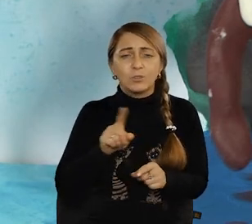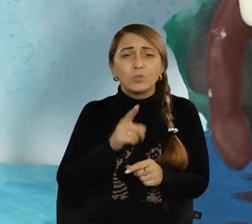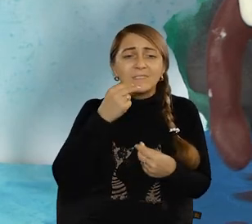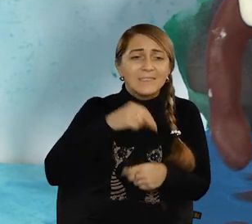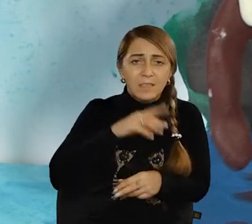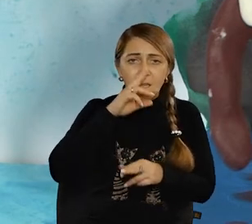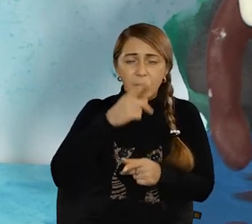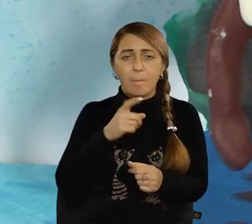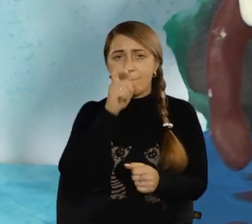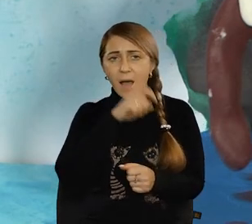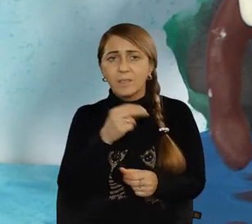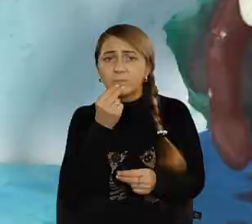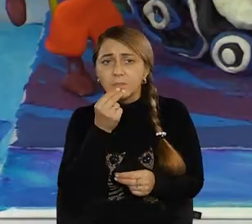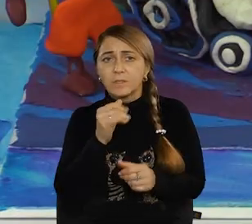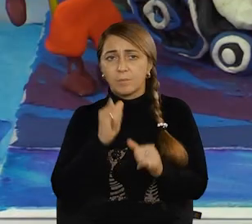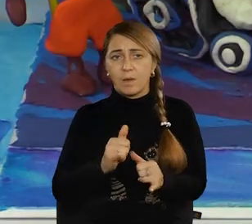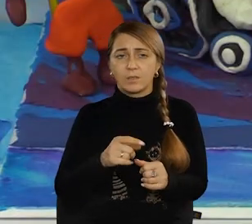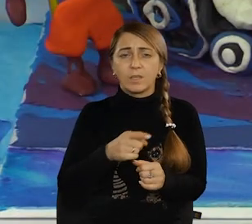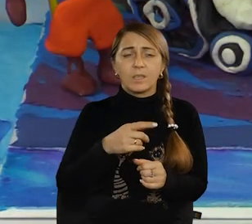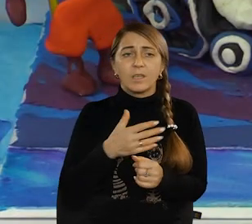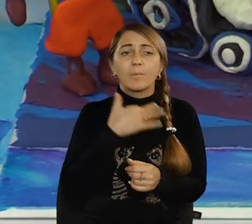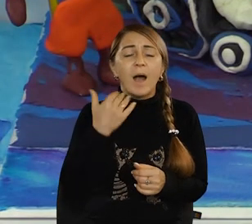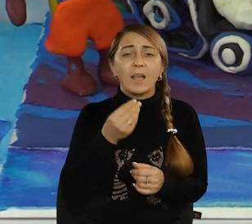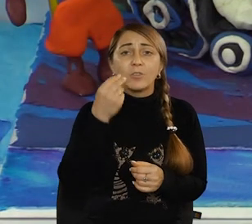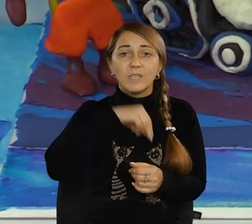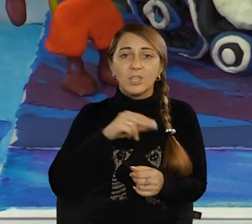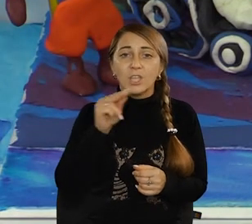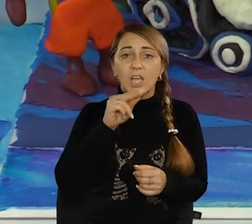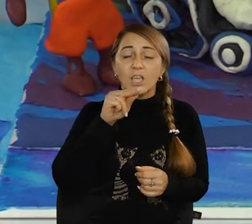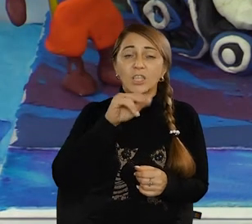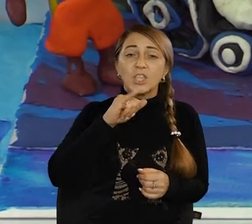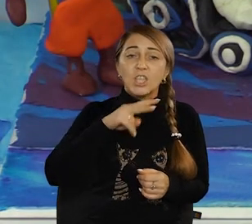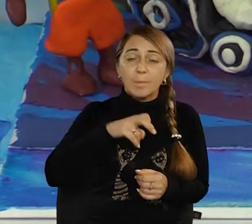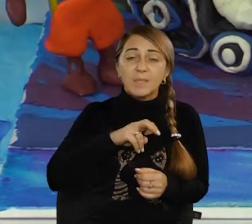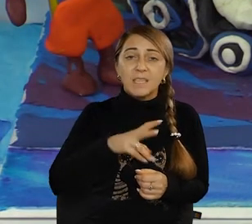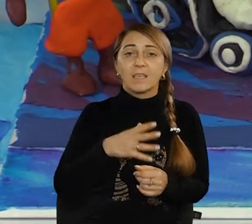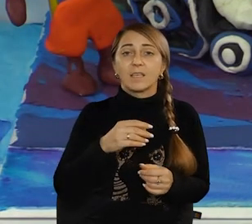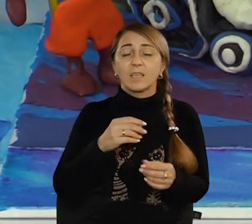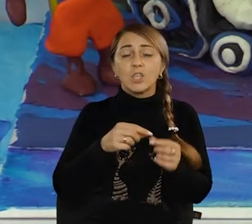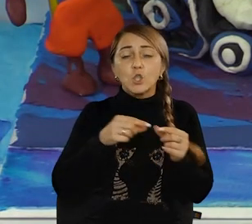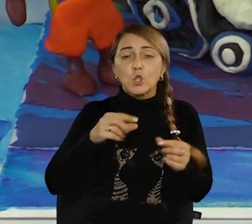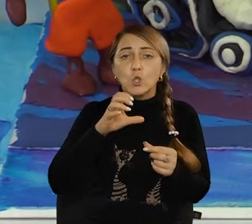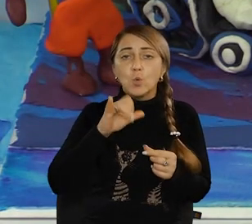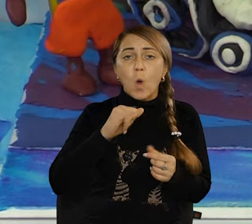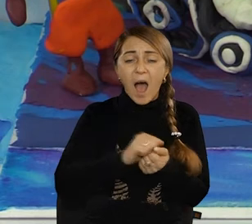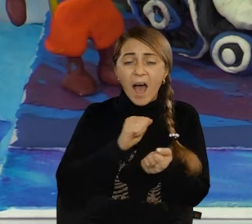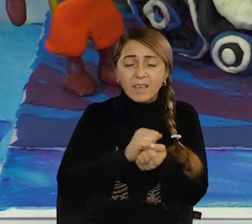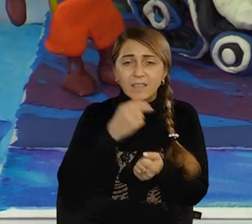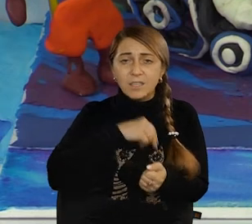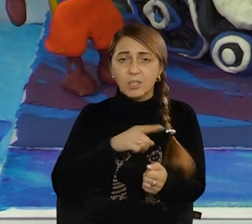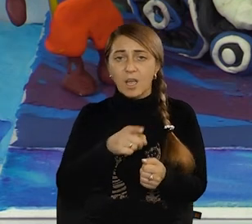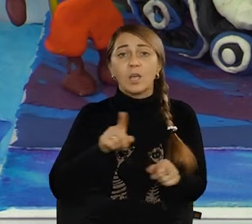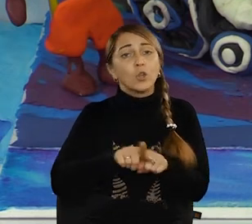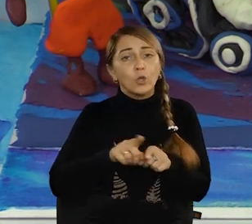поганими продуктами. Якщо не їсишся багато чіпсів чи сухариків, то таке ж саме може бути. Щоб не стояти у черзі до